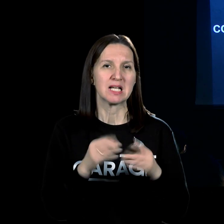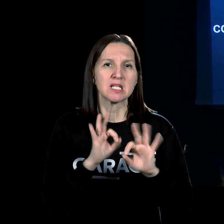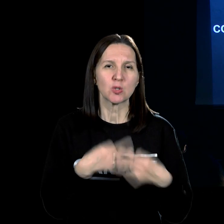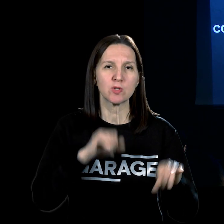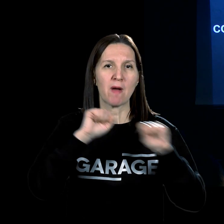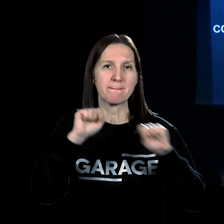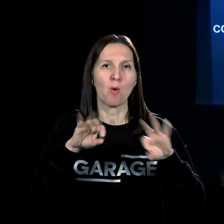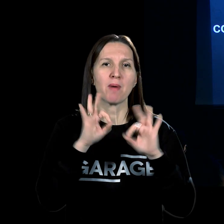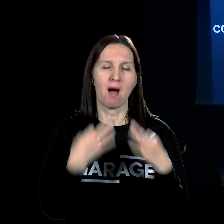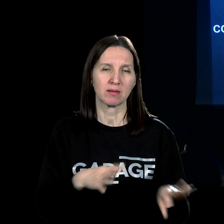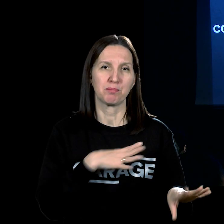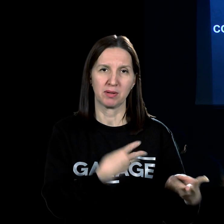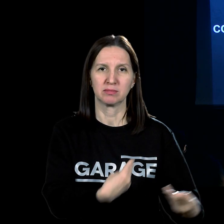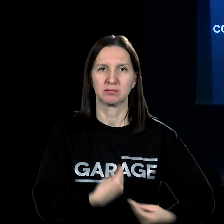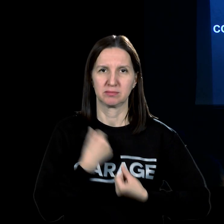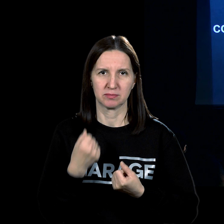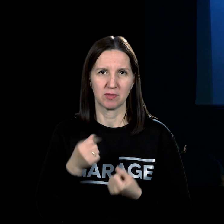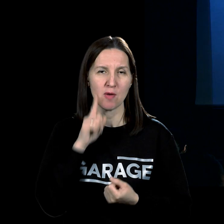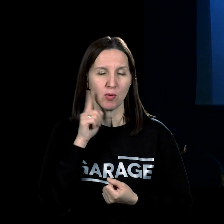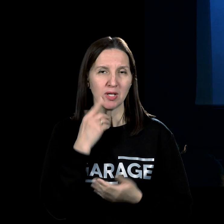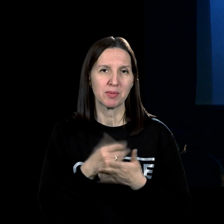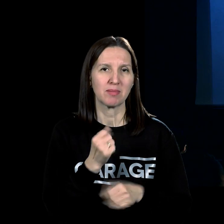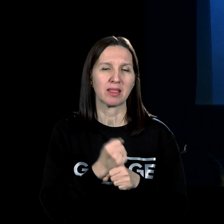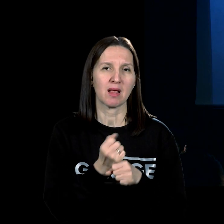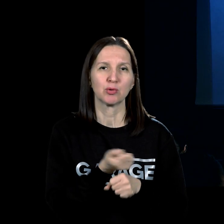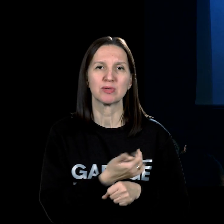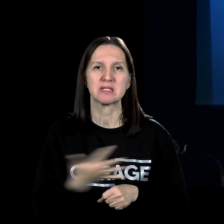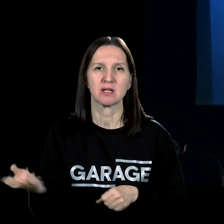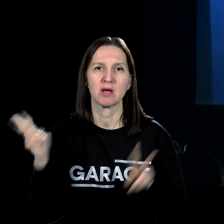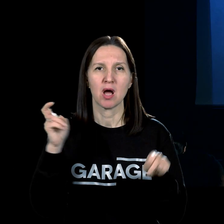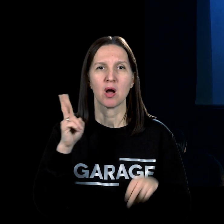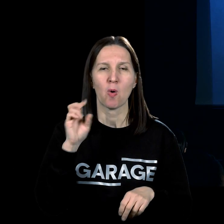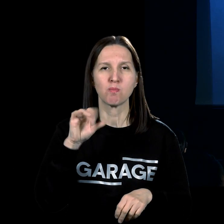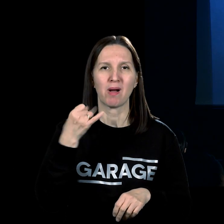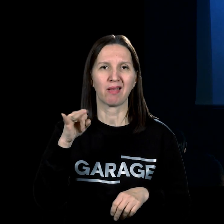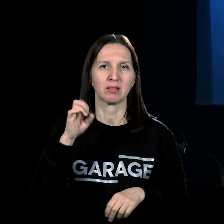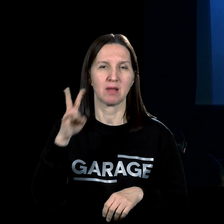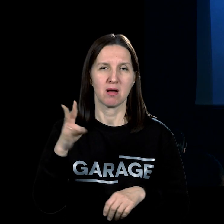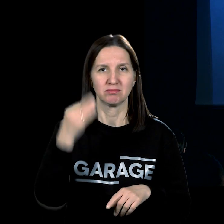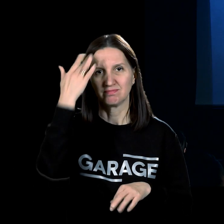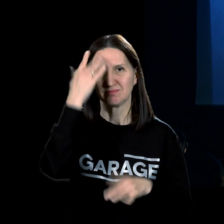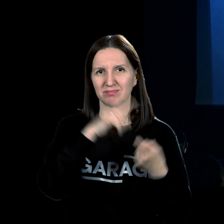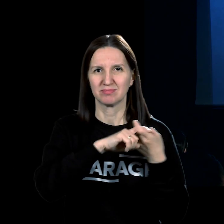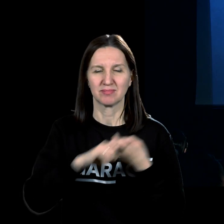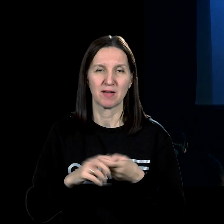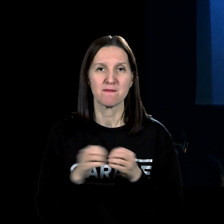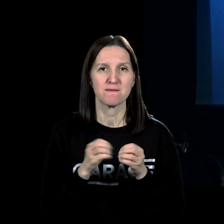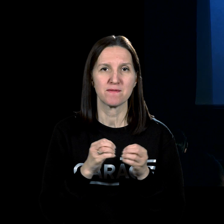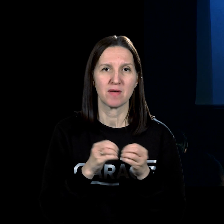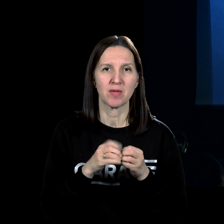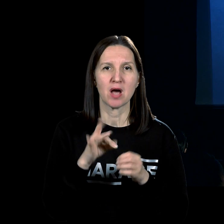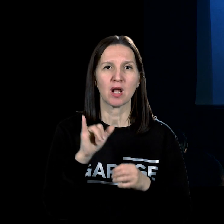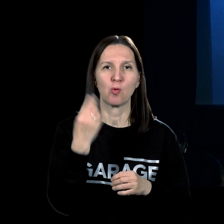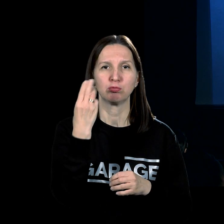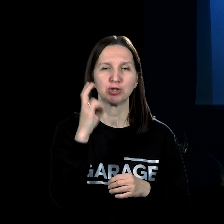которого он, естественно, вышел, делая такую, например, серию как «Комбин», да, «Комбайн», которую отсылают ровно к также названной серии